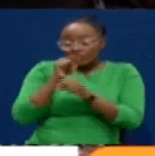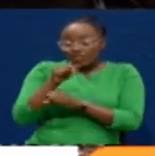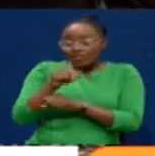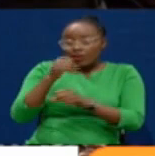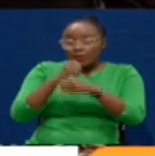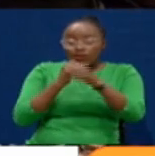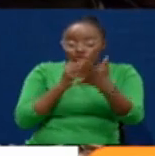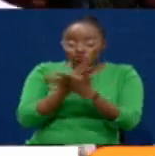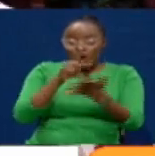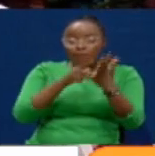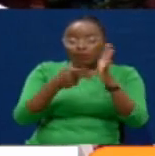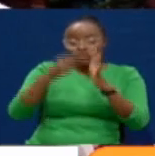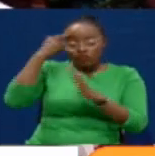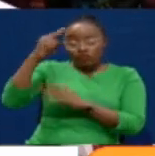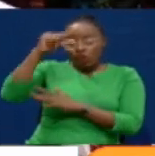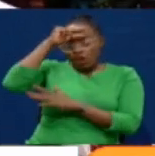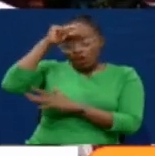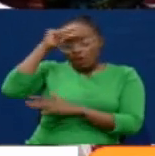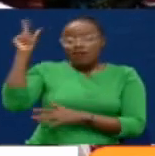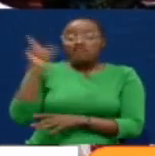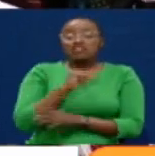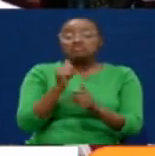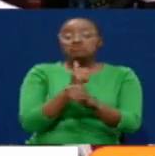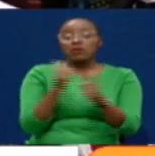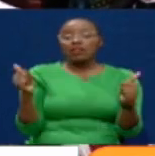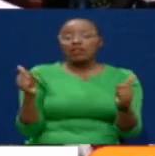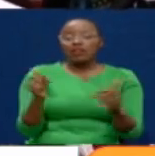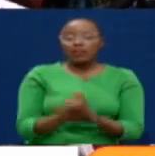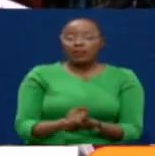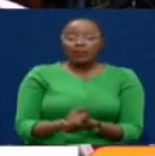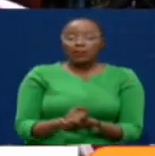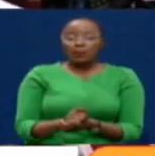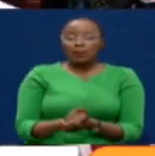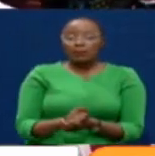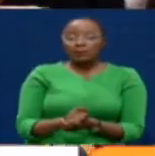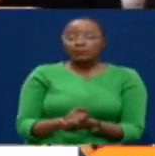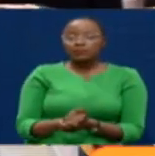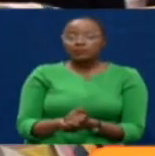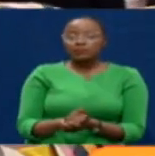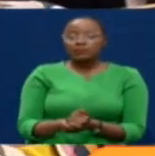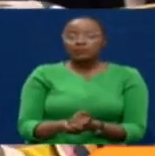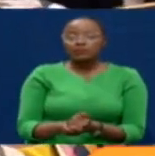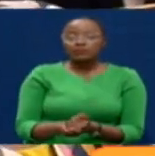wahakikishe miradi ya serikali inakamilishwa. Chemutai Goendu, Ninga ya Citizen.